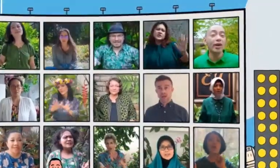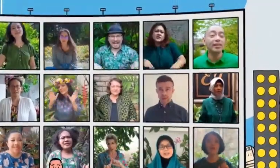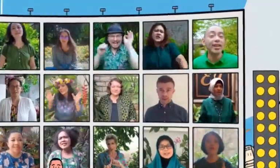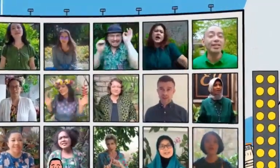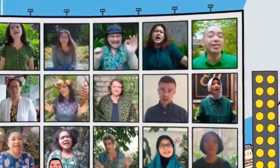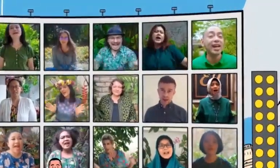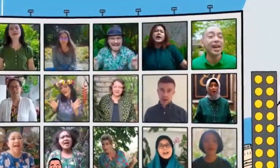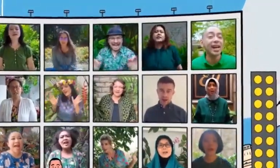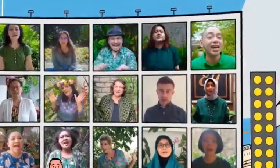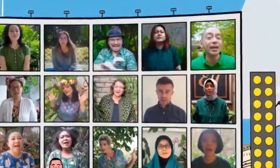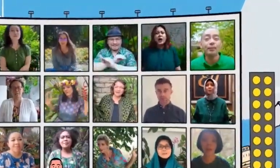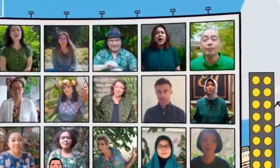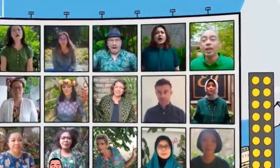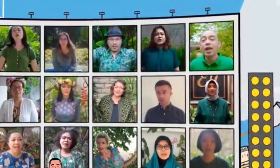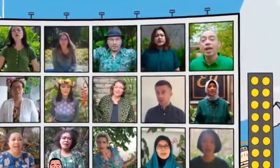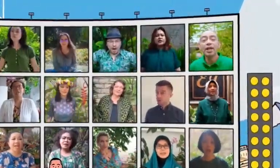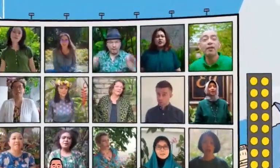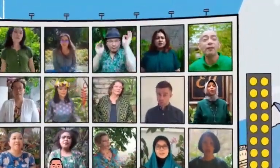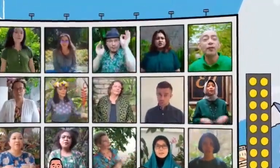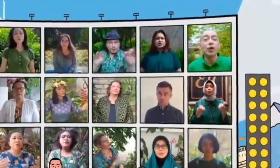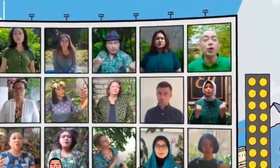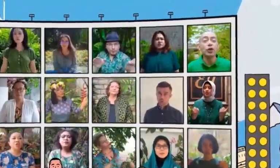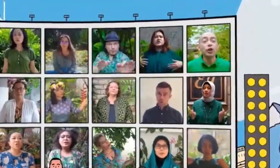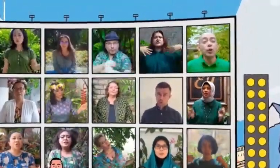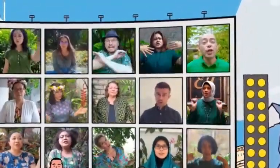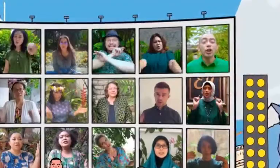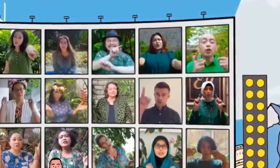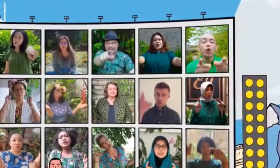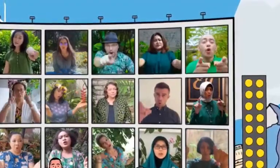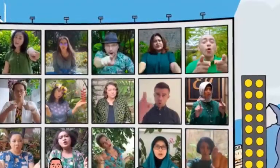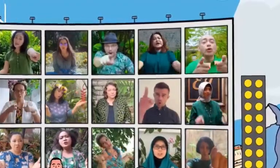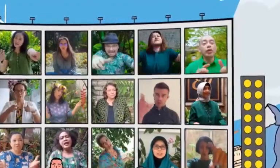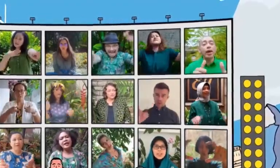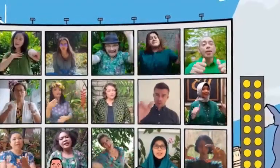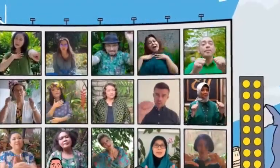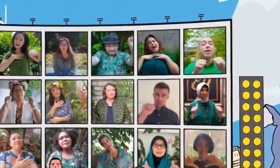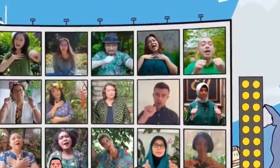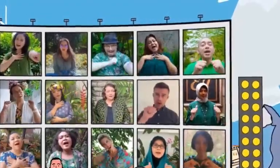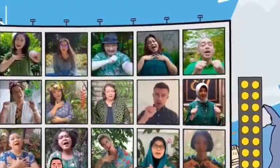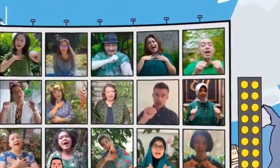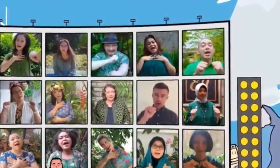guys cintaimu rezeki